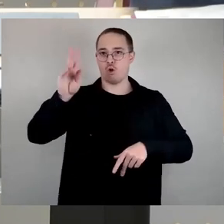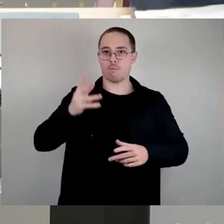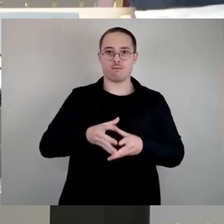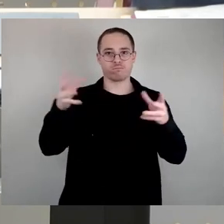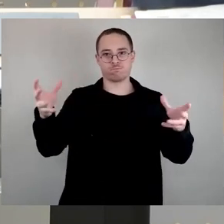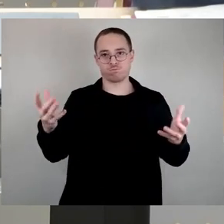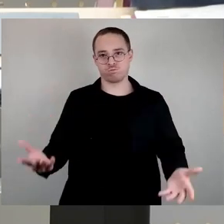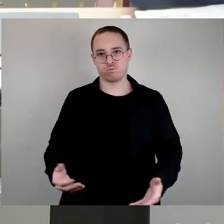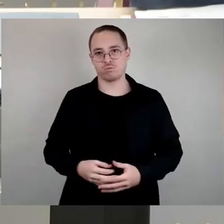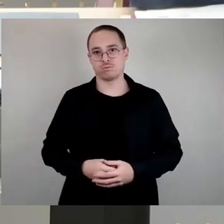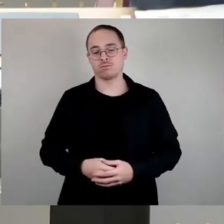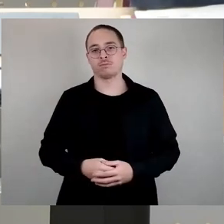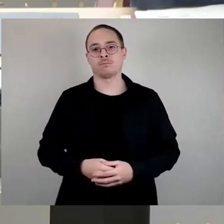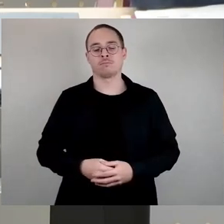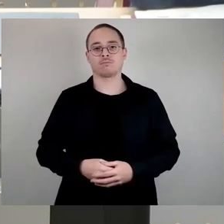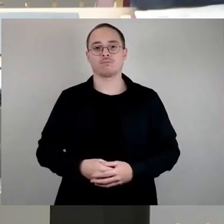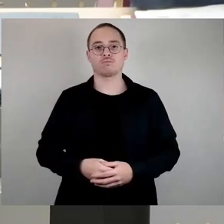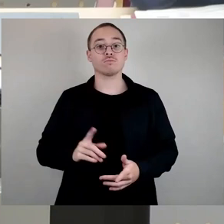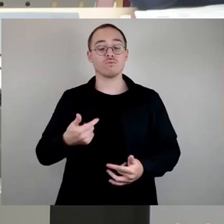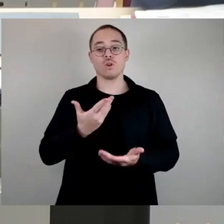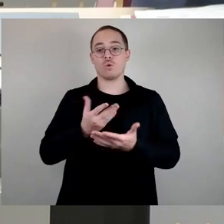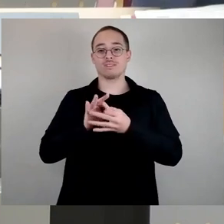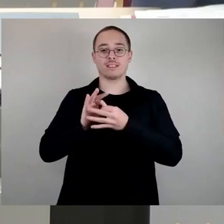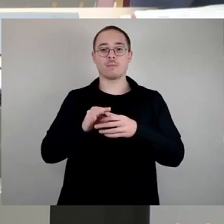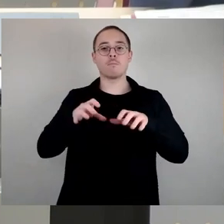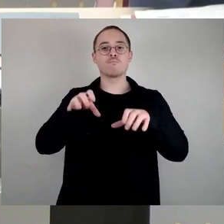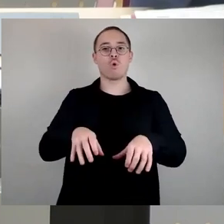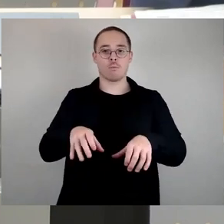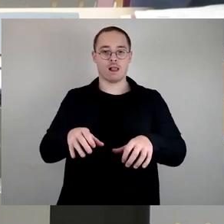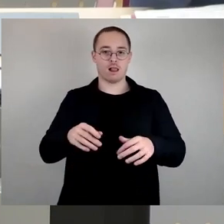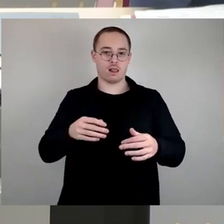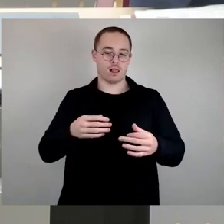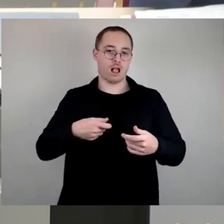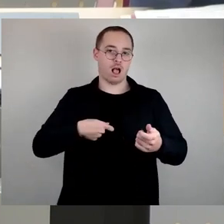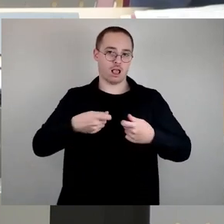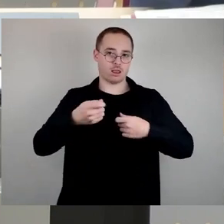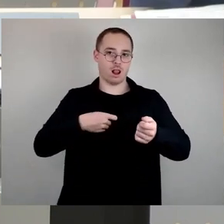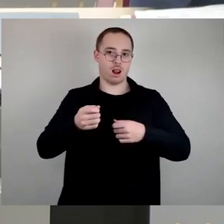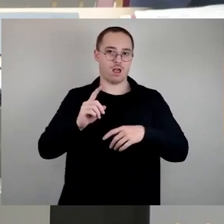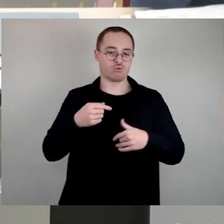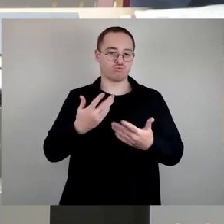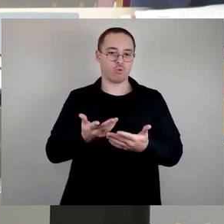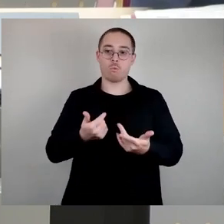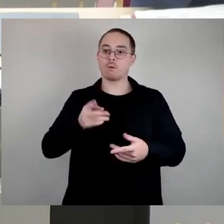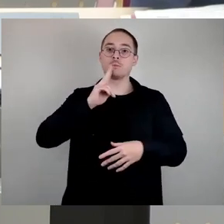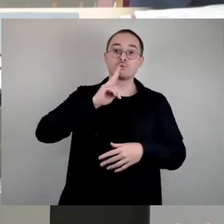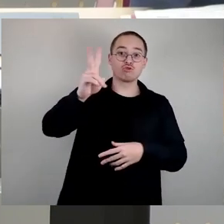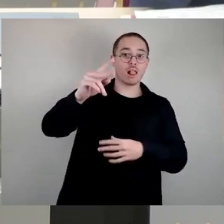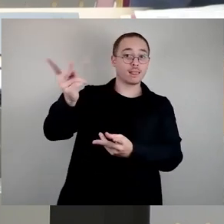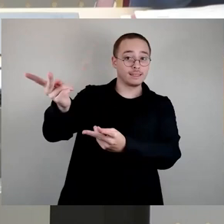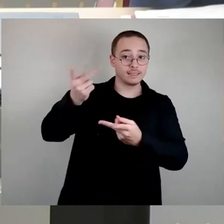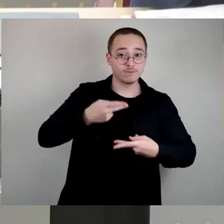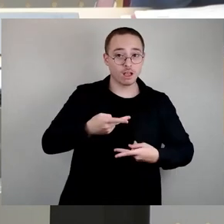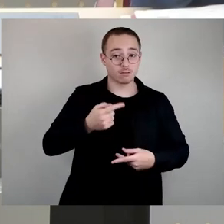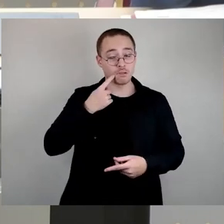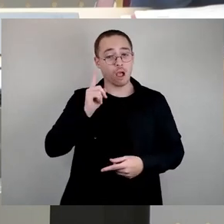Möbelhandel das System anliefern lassen, bestellen über Internet auch eine Zukunft hat. Und man muss auch mal gucken, was passiert.